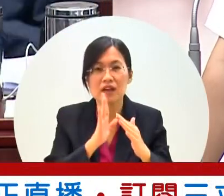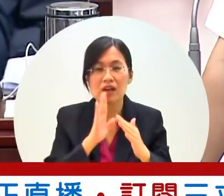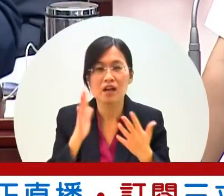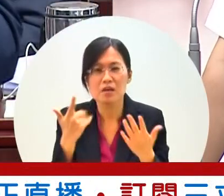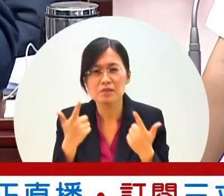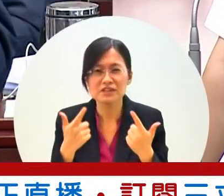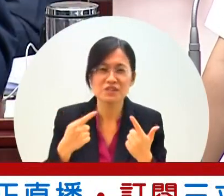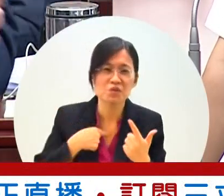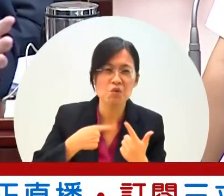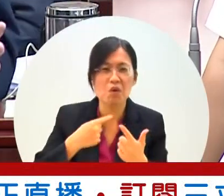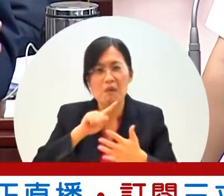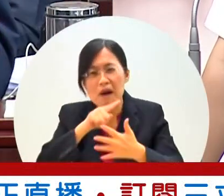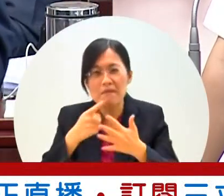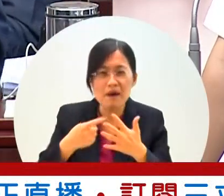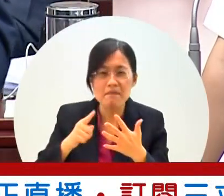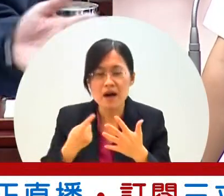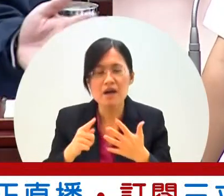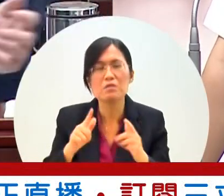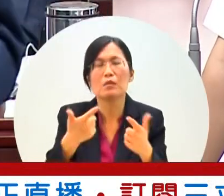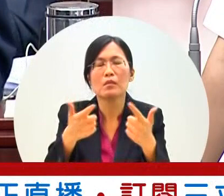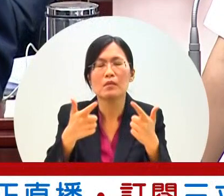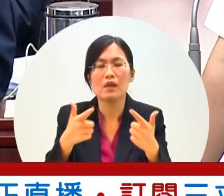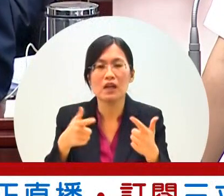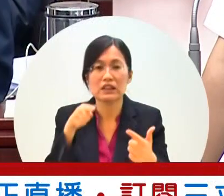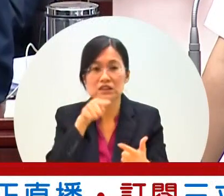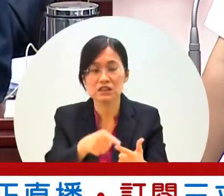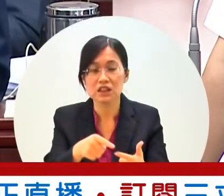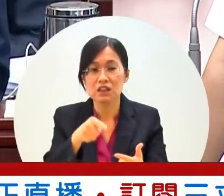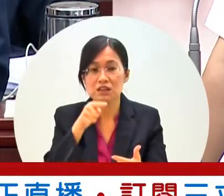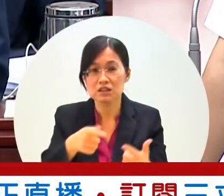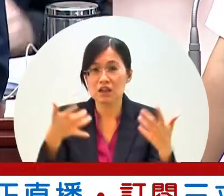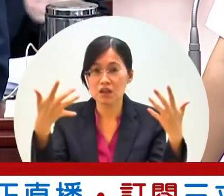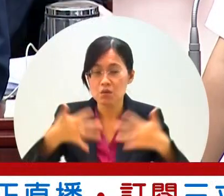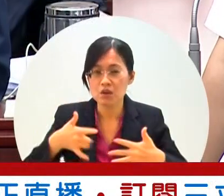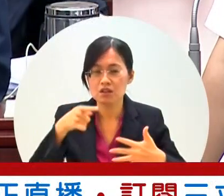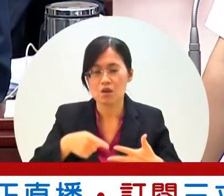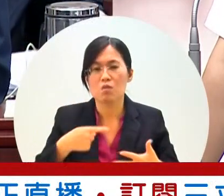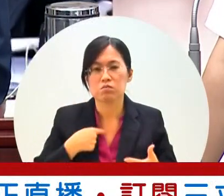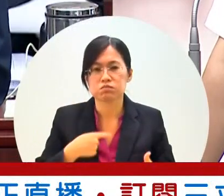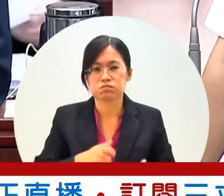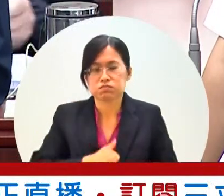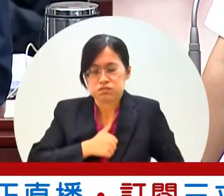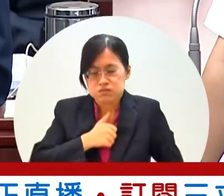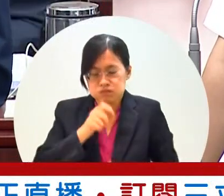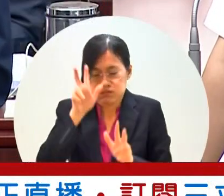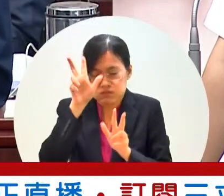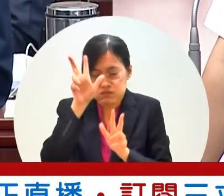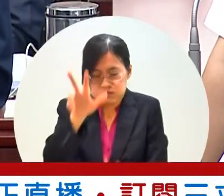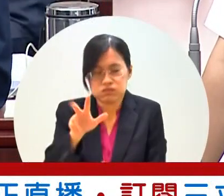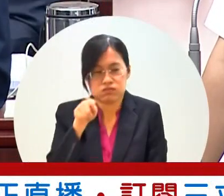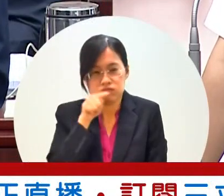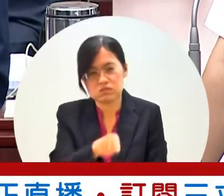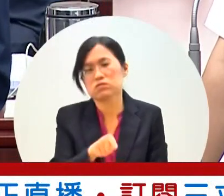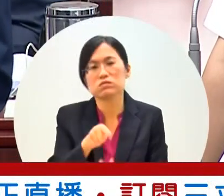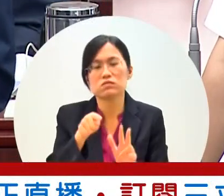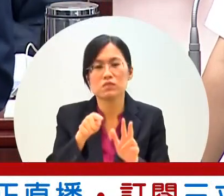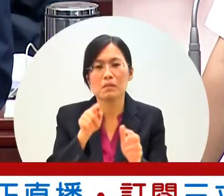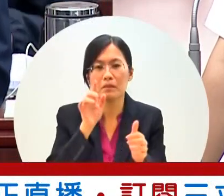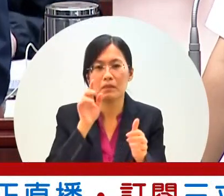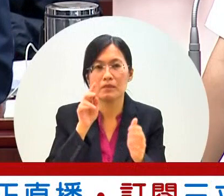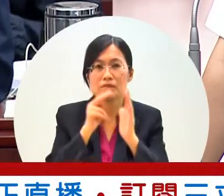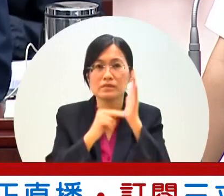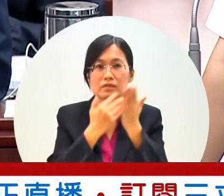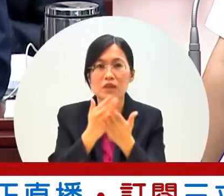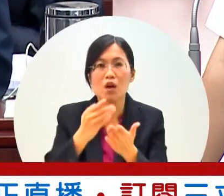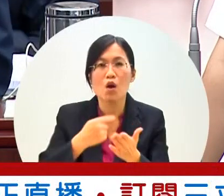谁排第几，不是，面对问题大家都要很诚实来面对这些问题那我也希望说总统